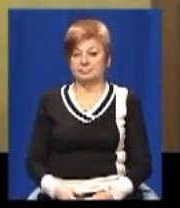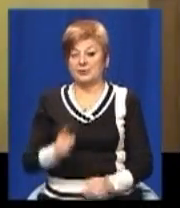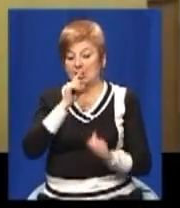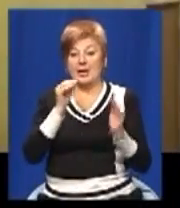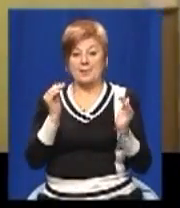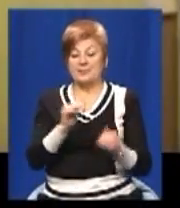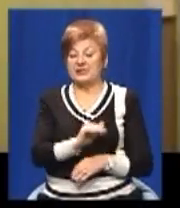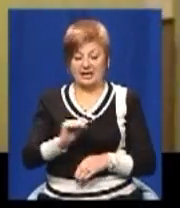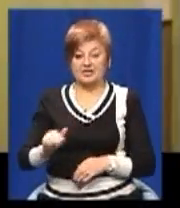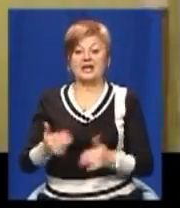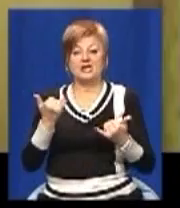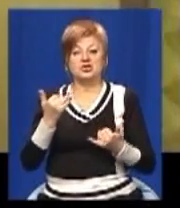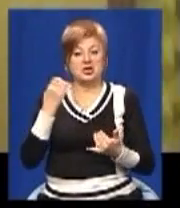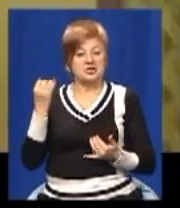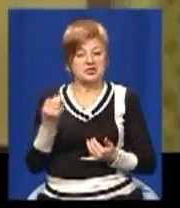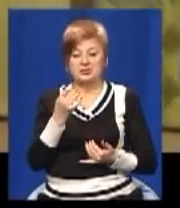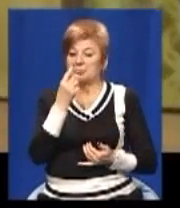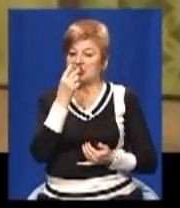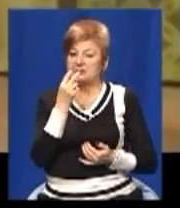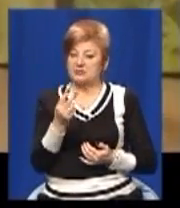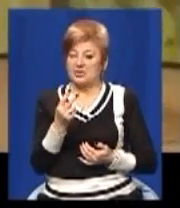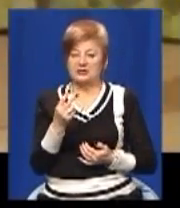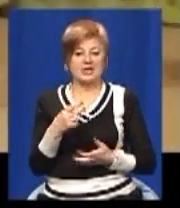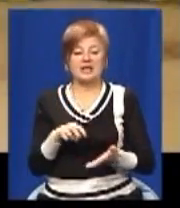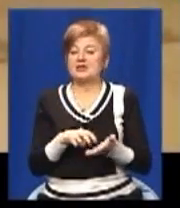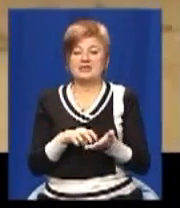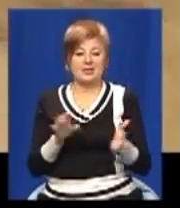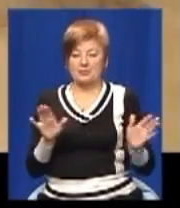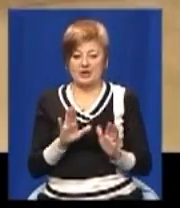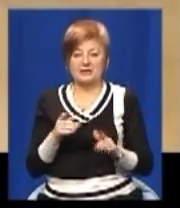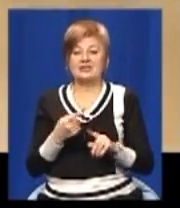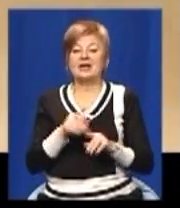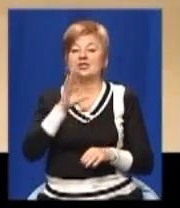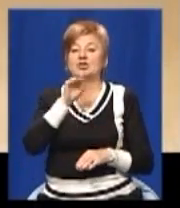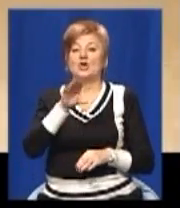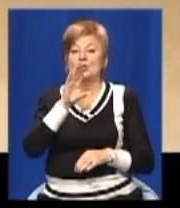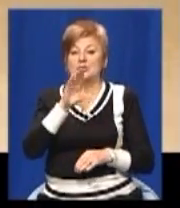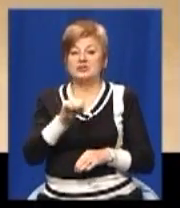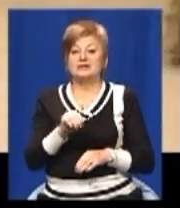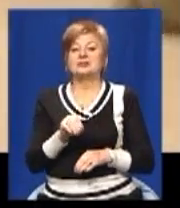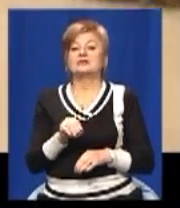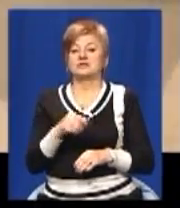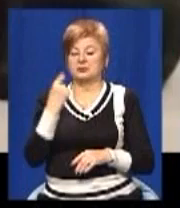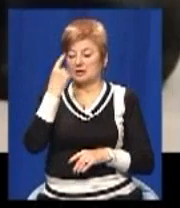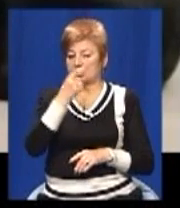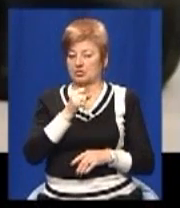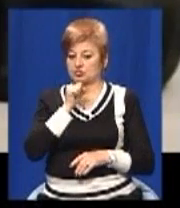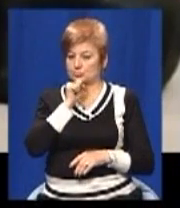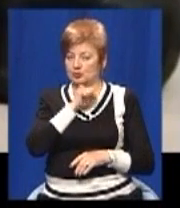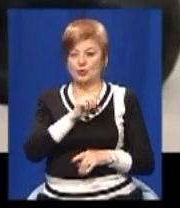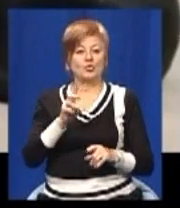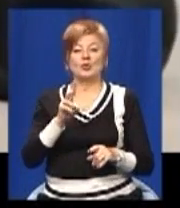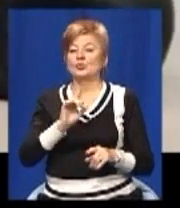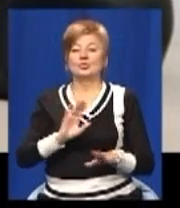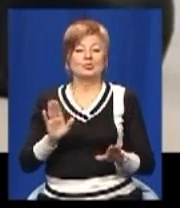Малеча, а зараз не втікайте від екранів та зовсім не лякайтесь, адже цей пес, хоча й виглядає дуже грізним, та все ж